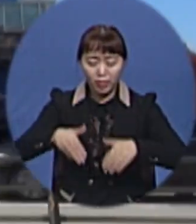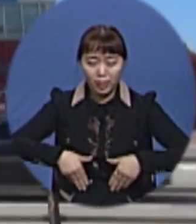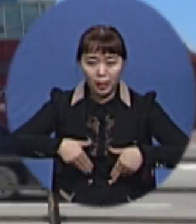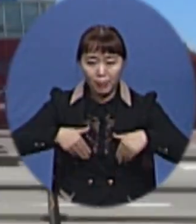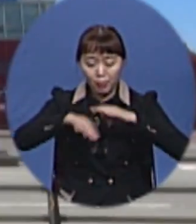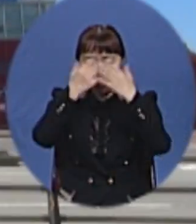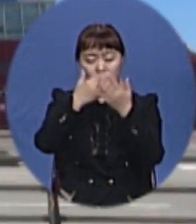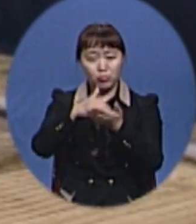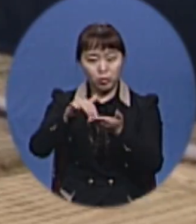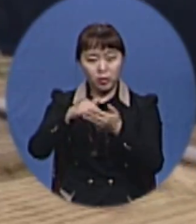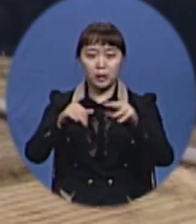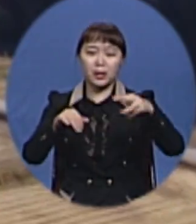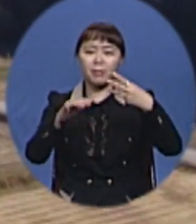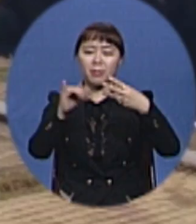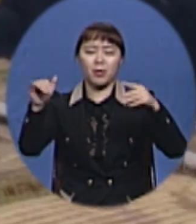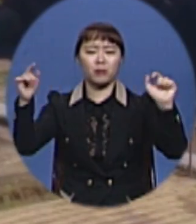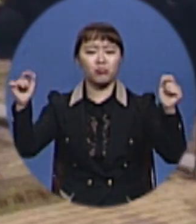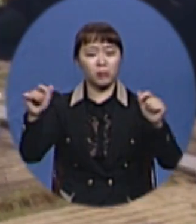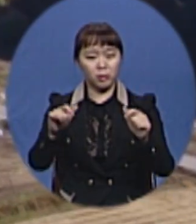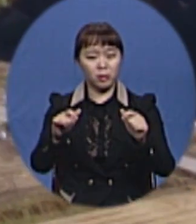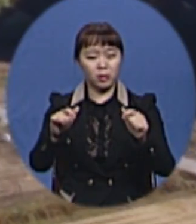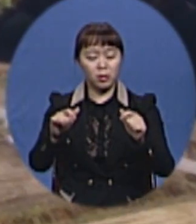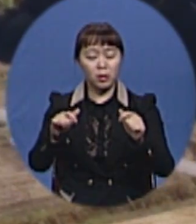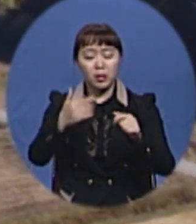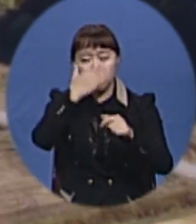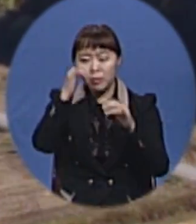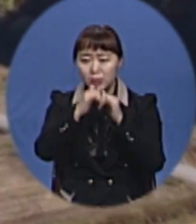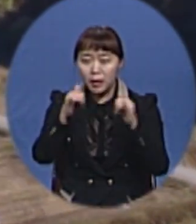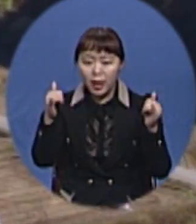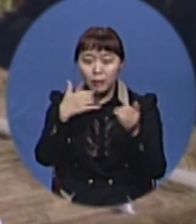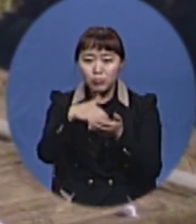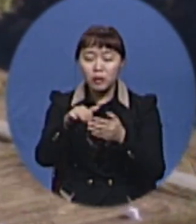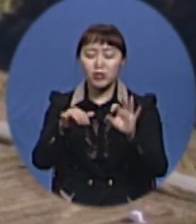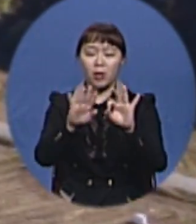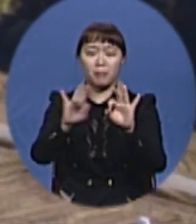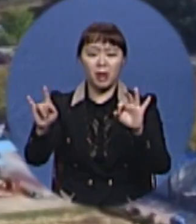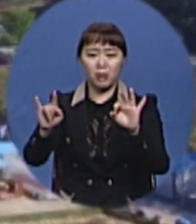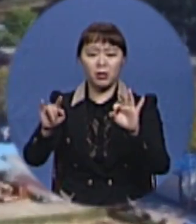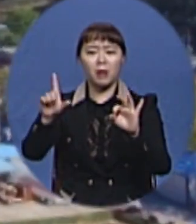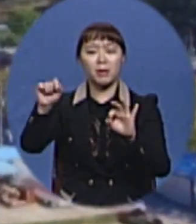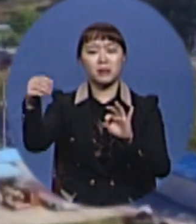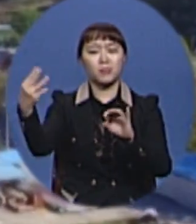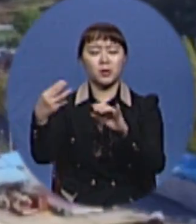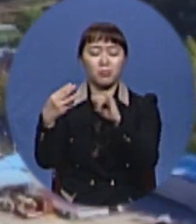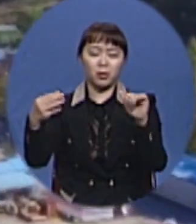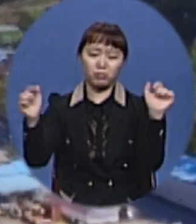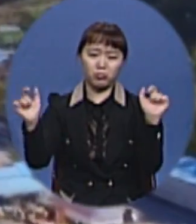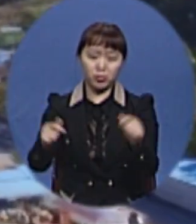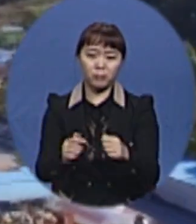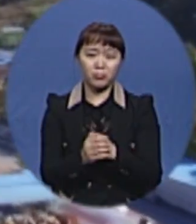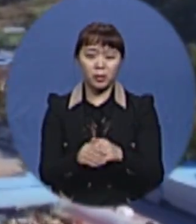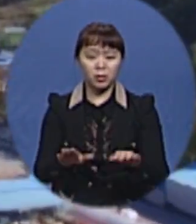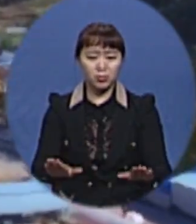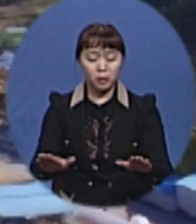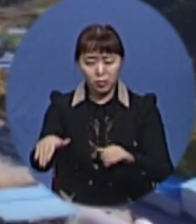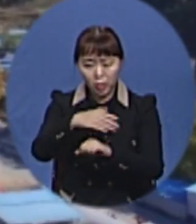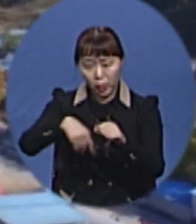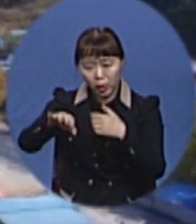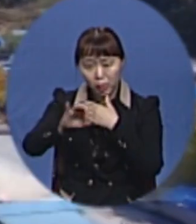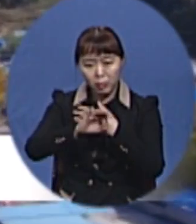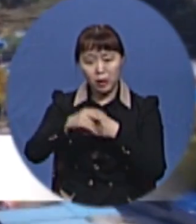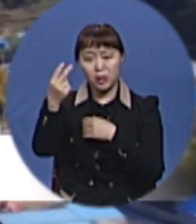인구는 1,300명이 줄었는데 청년층은 10배인 13,000명이 감소했습니다. 현재의